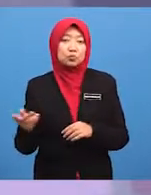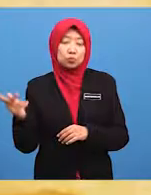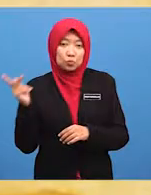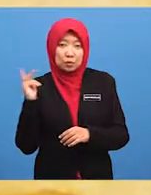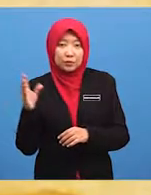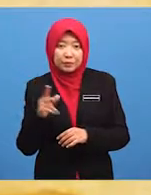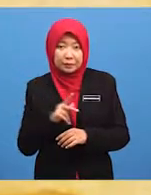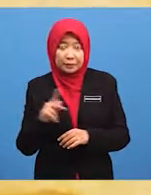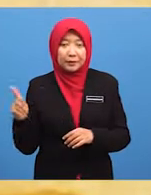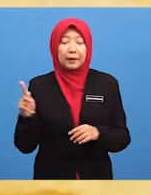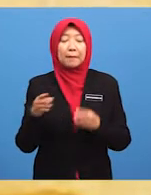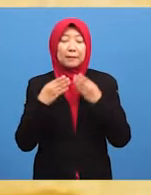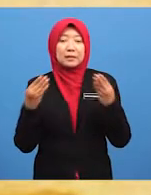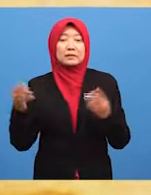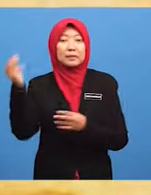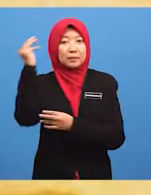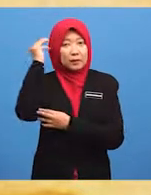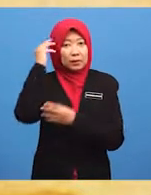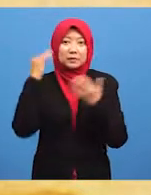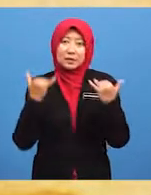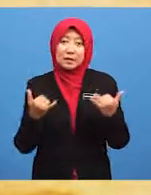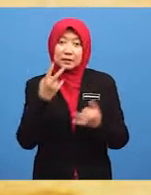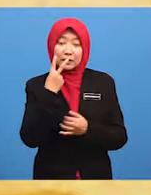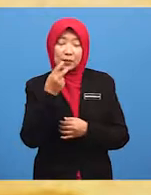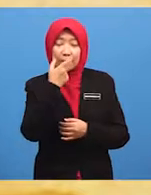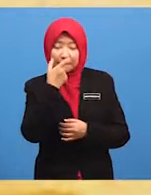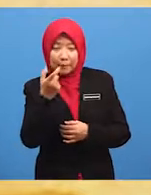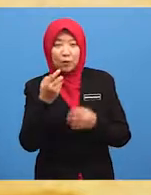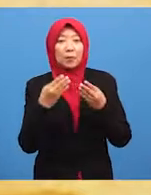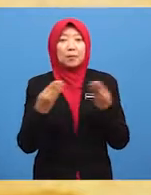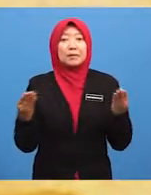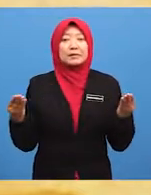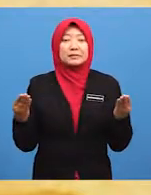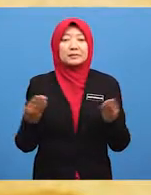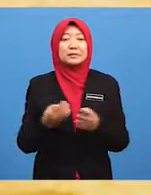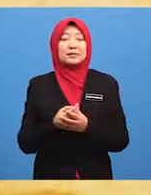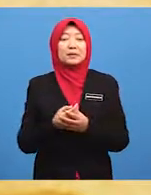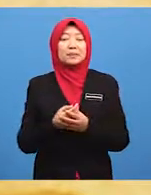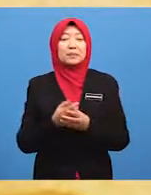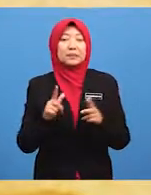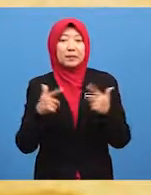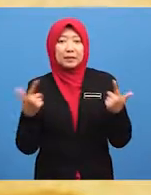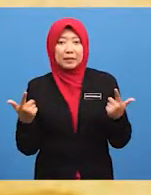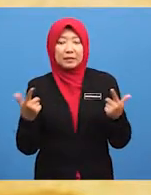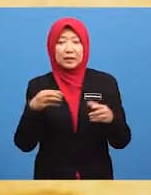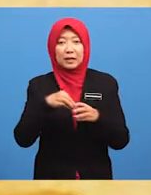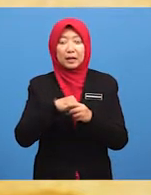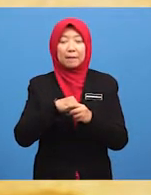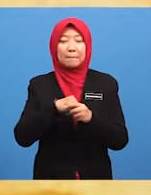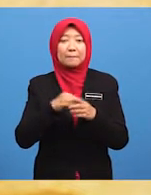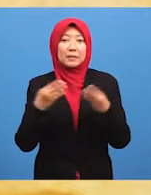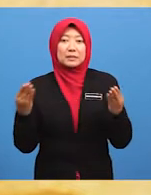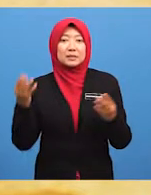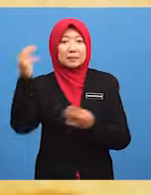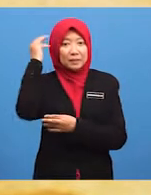Melayu. Mari murid-murid kita pelajari pengaruh bahasa asing terhadap bahasa Melayu seperti dalam jadual